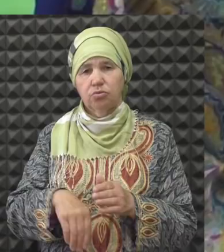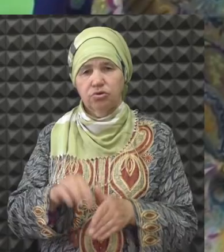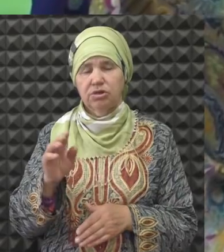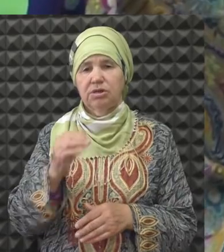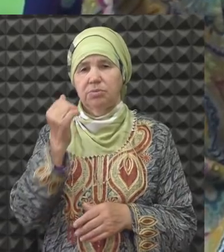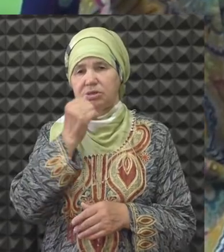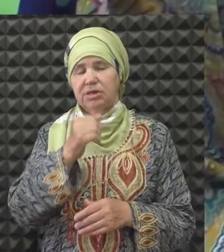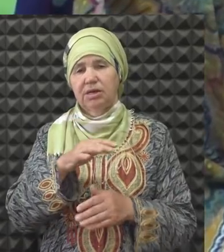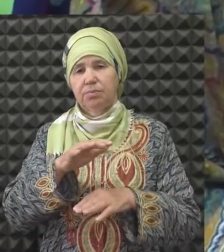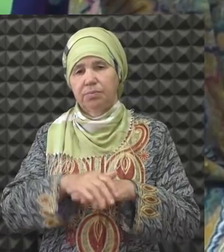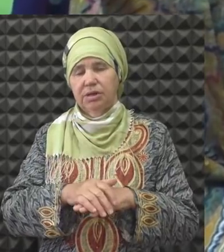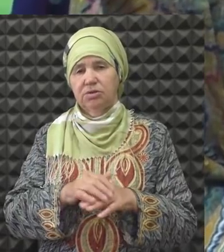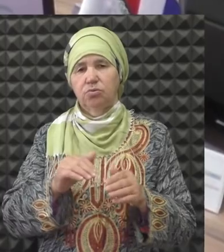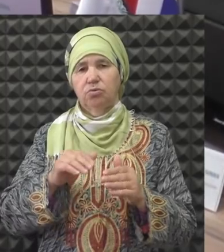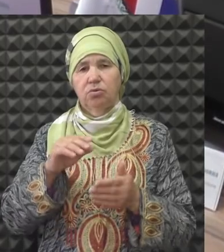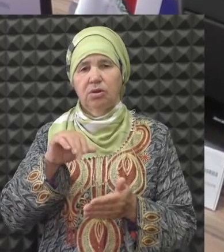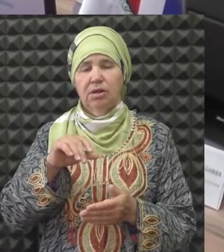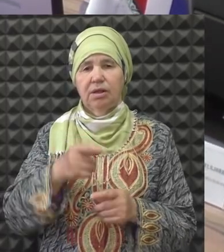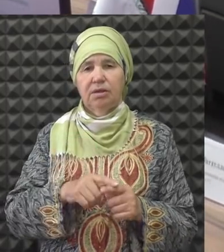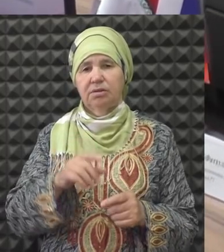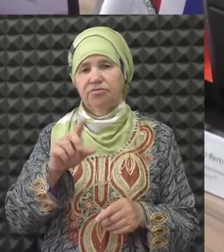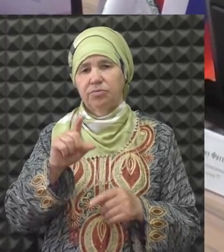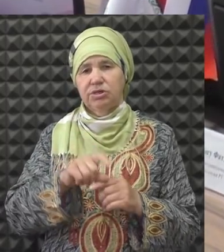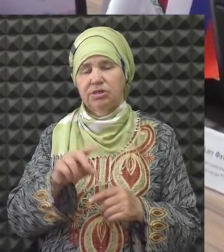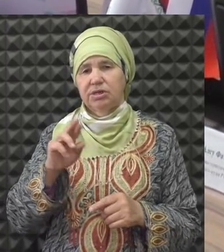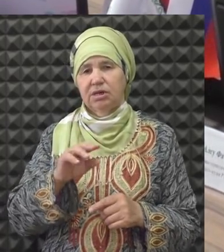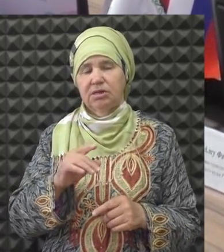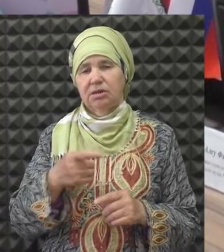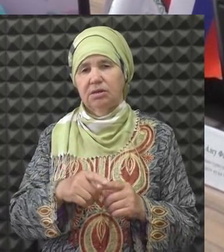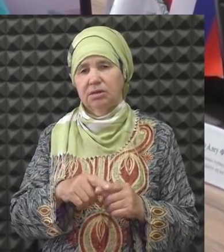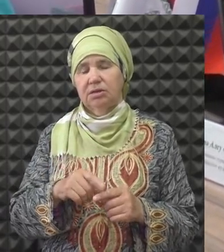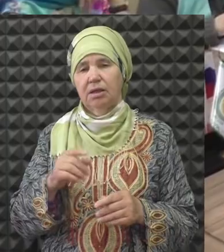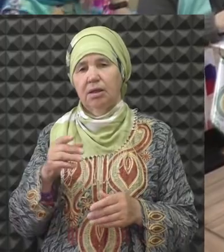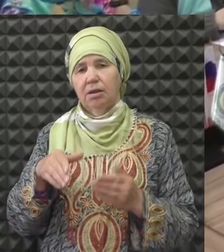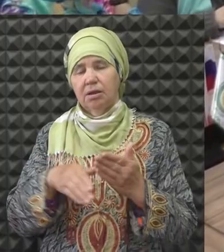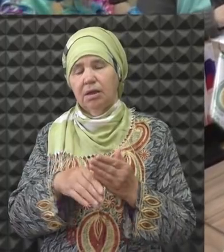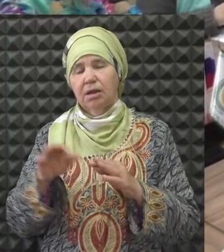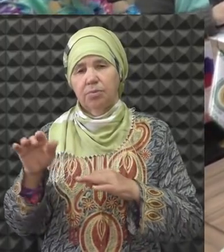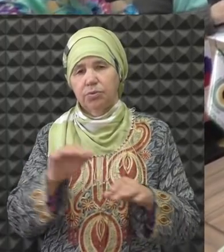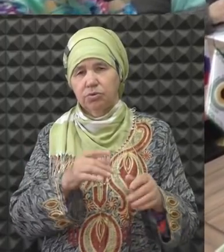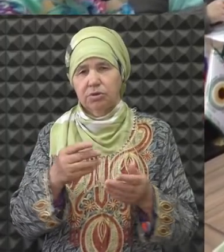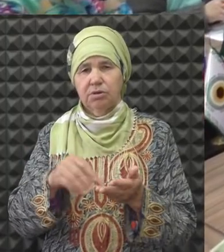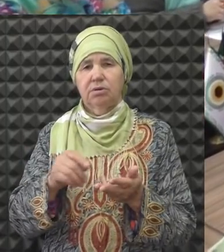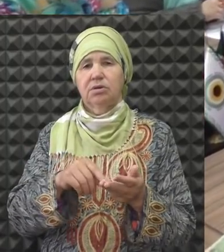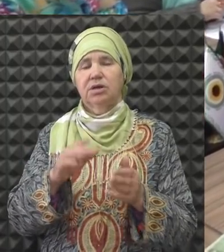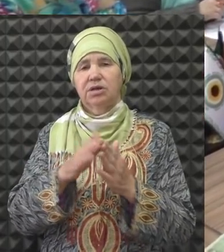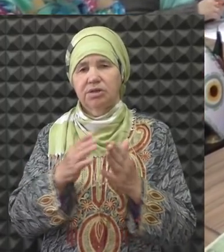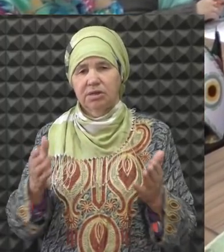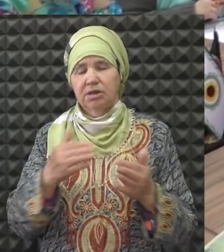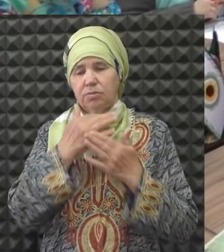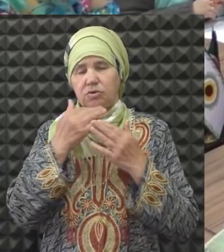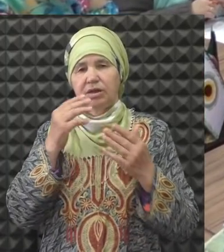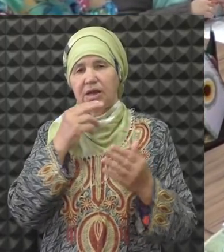в улучшении материально-технической базы центра «Ярдам». Это закупка оборудования для печатания книг шрифтом Брайля, компьютеров,